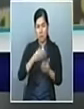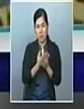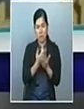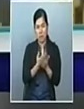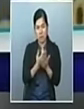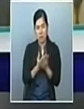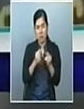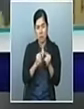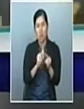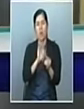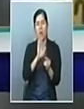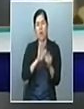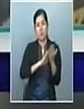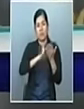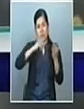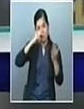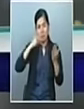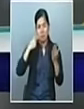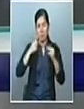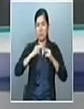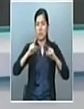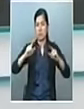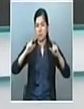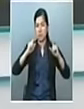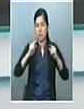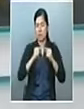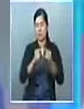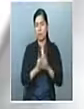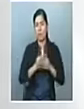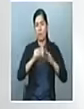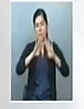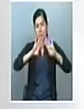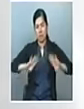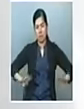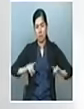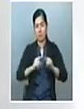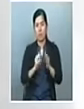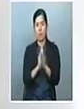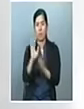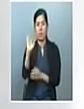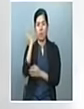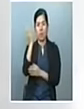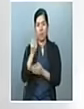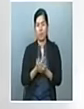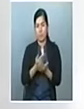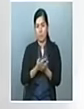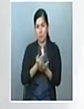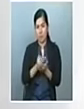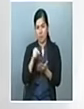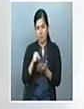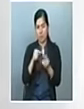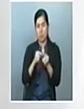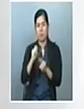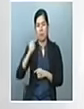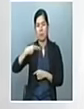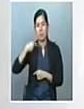ารถทำผลงานให้เป็นที่รู้จักในระดับภูมิภาคอาเซียนและระดับโลกค่ะ ตลาดหลักทรัพย์แห่งประเทศไทยแบ่งการซื้อขายหลักทรัพย์เป็น